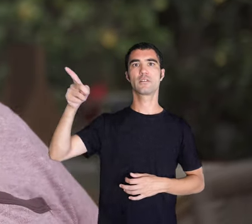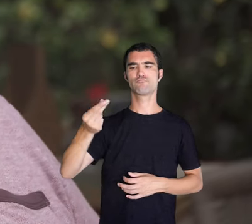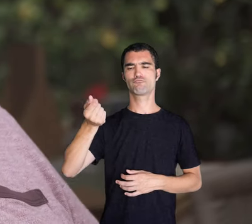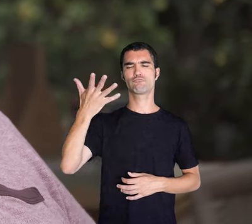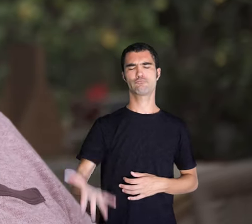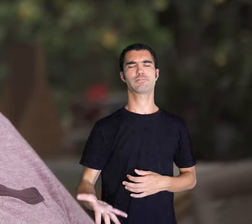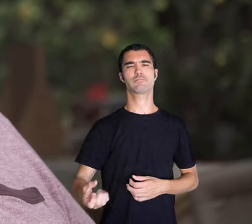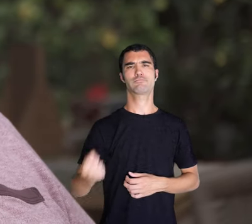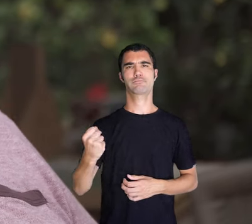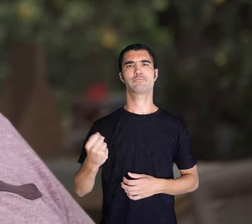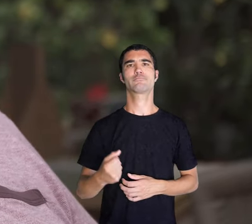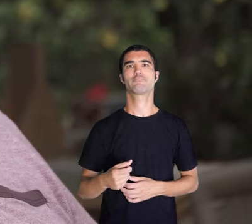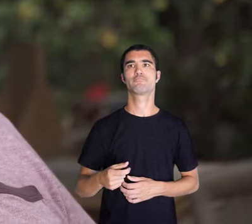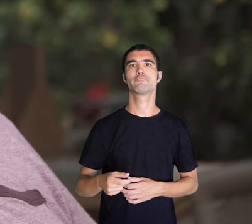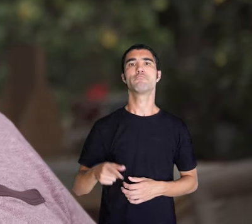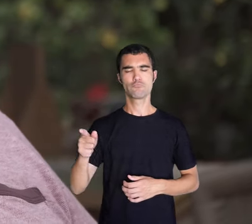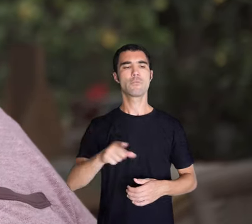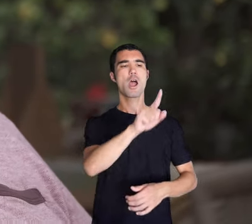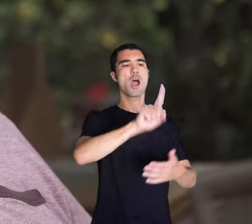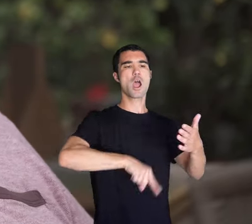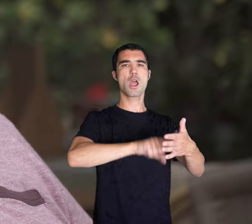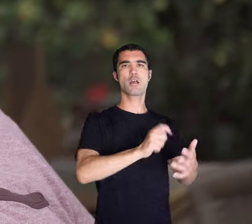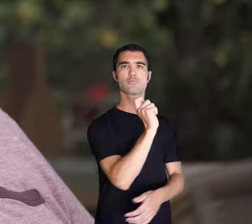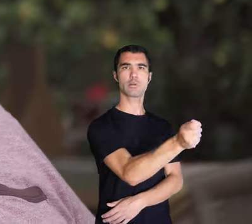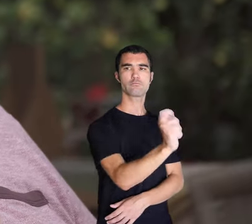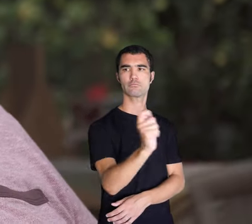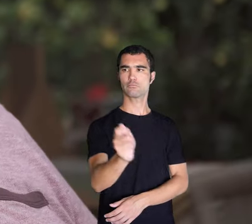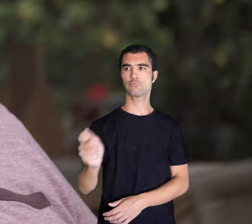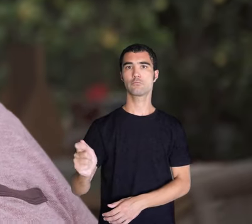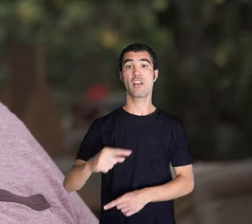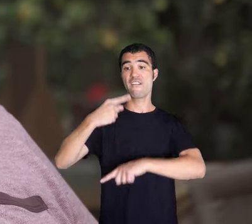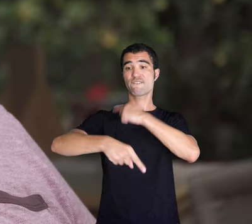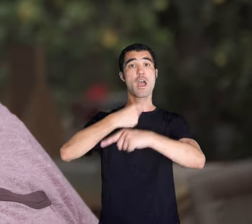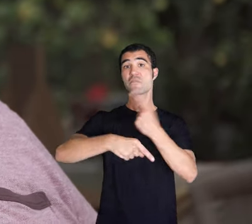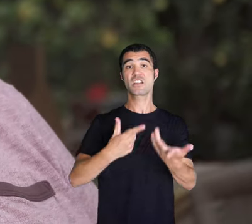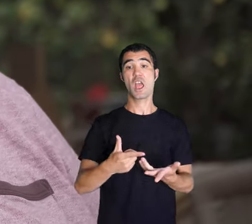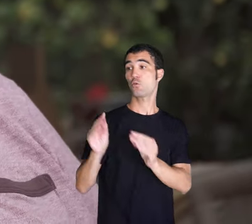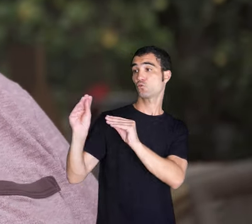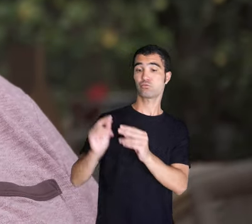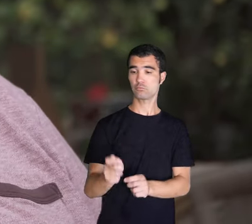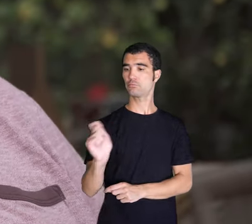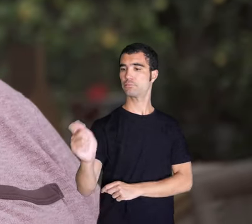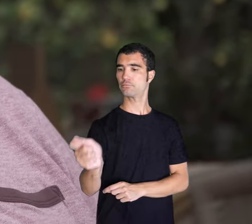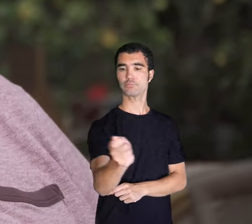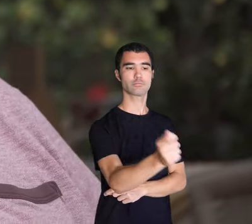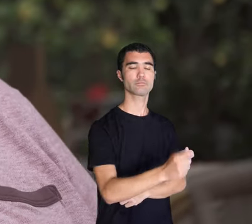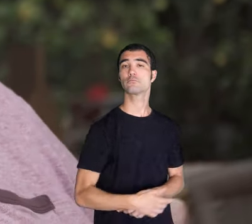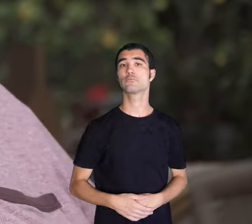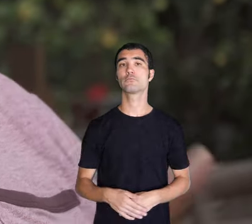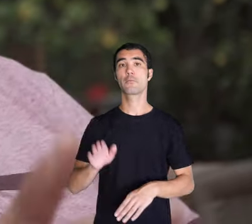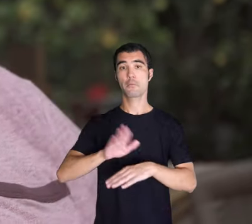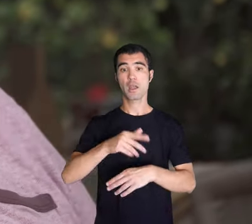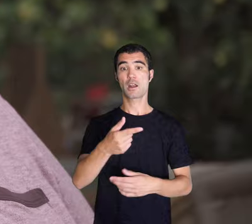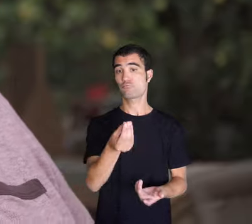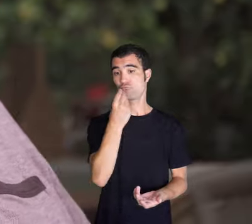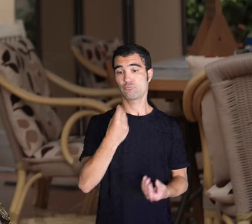més poder adquisitiu i també llogaven a familiars seus per poder